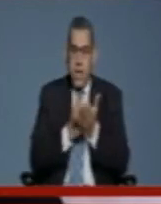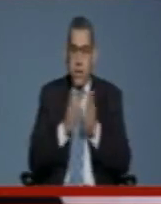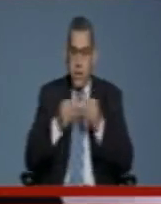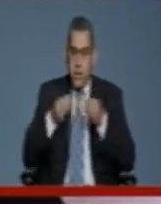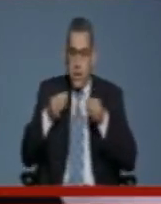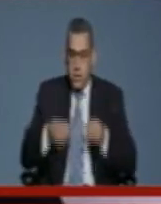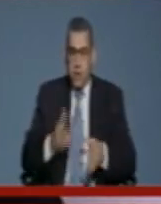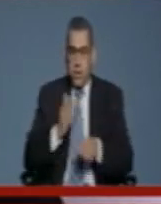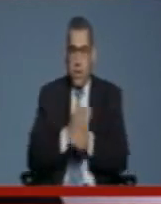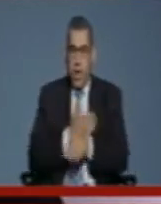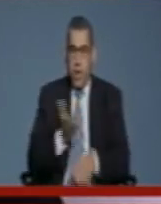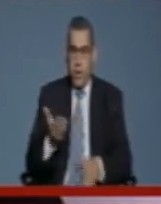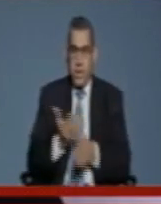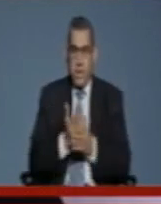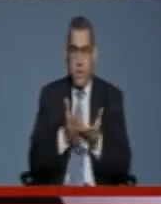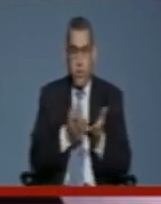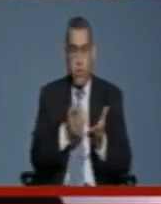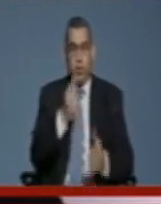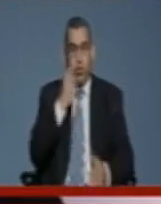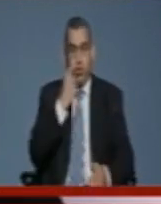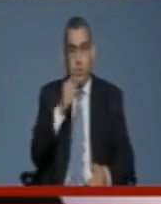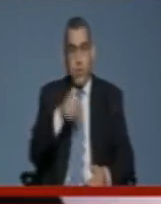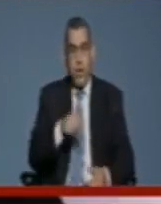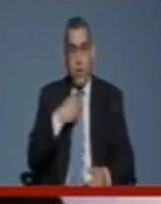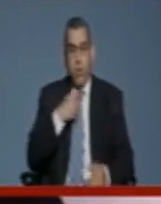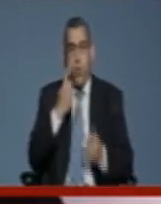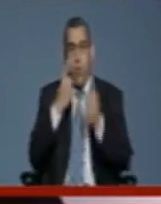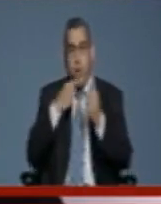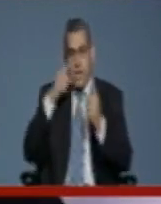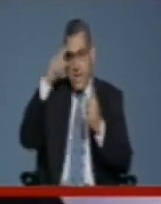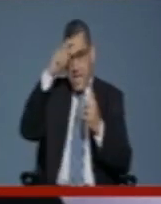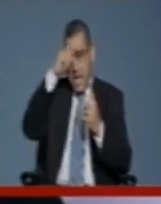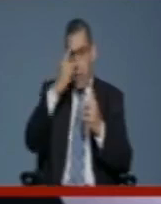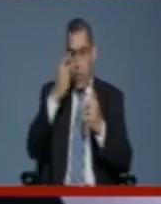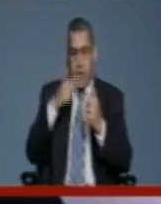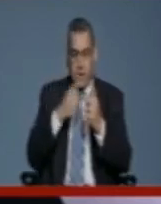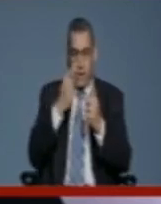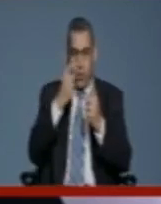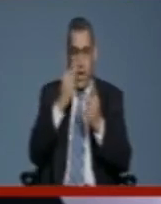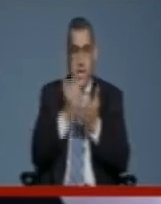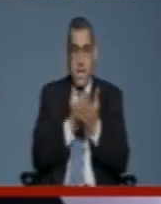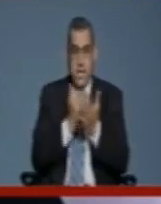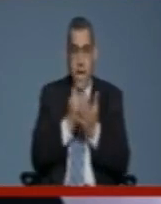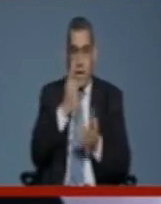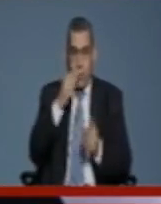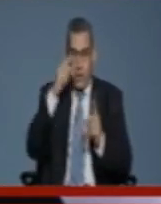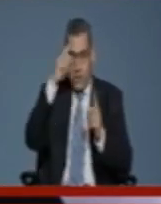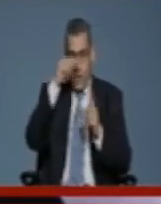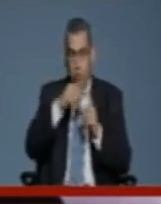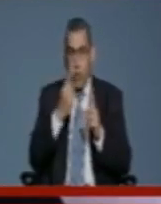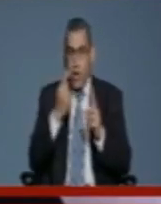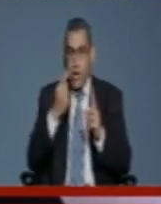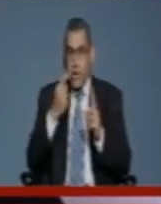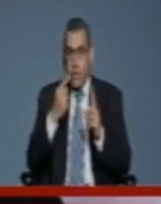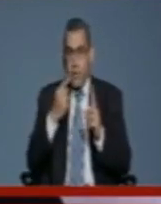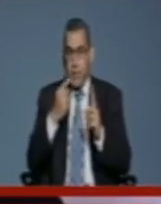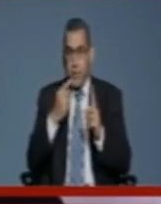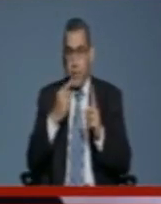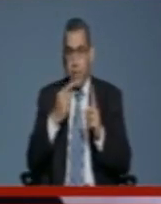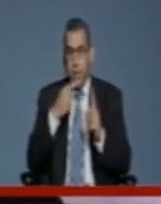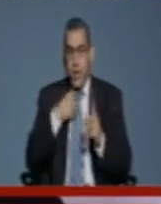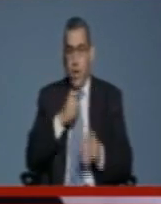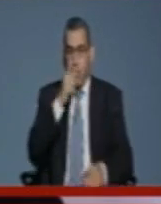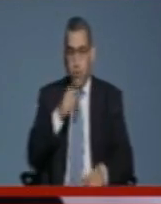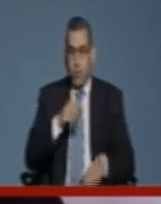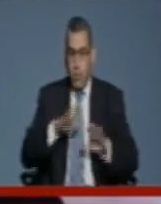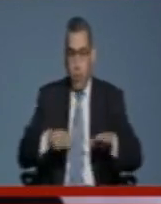شوفوا احنا عندنا ازمه واحده في الاقتصاد واحنا يمكن يمكن انا استغل الفرصه دي ان احنا موجودين هنا